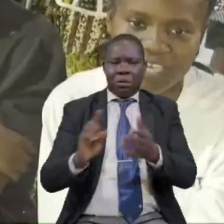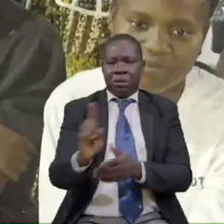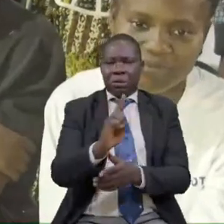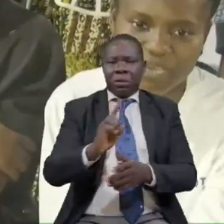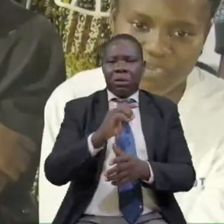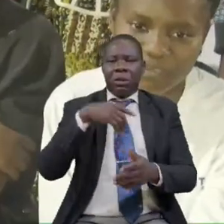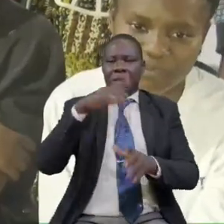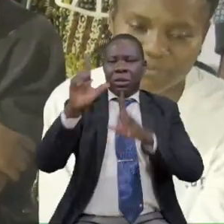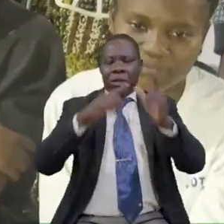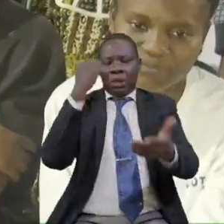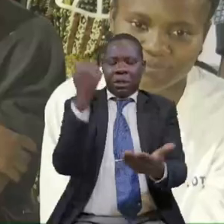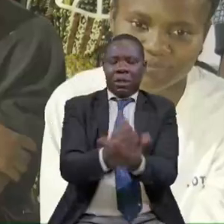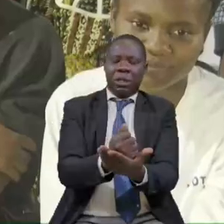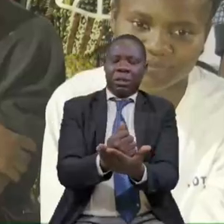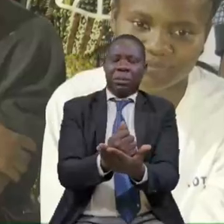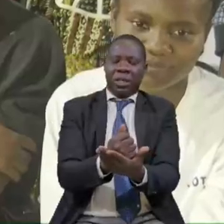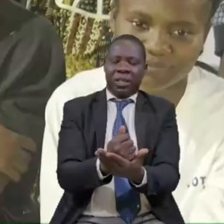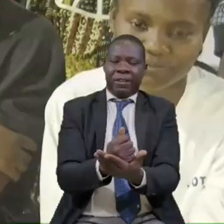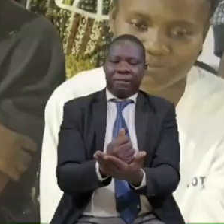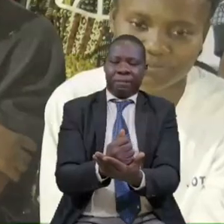Amen.